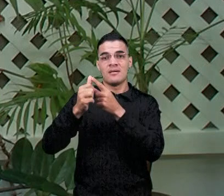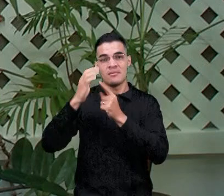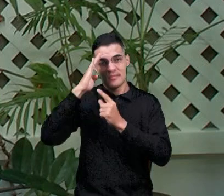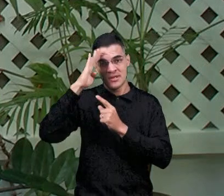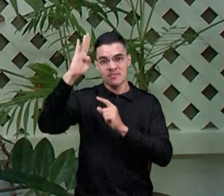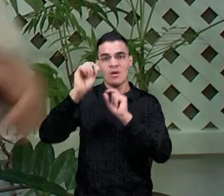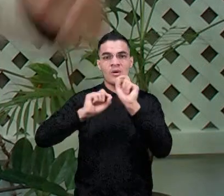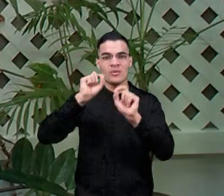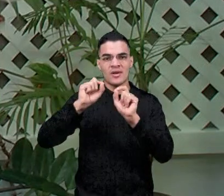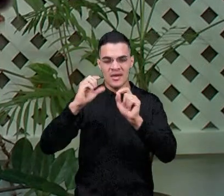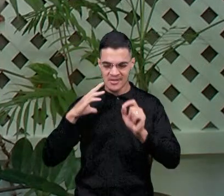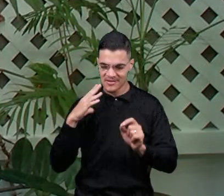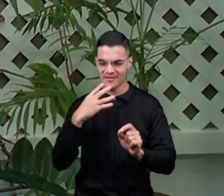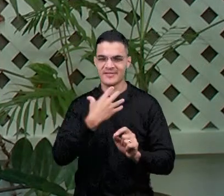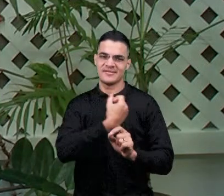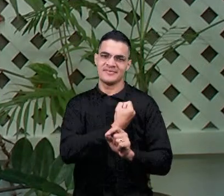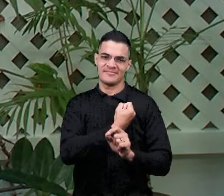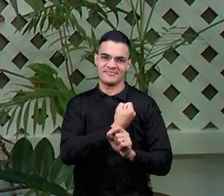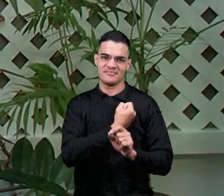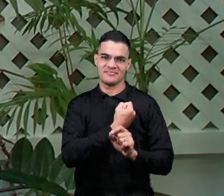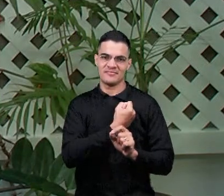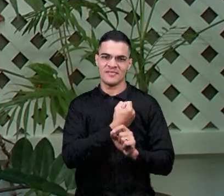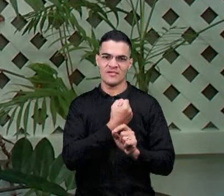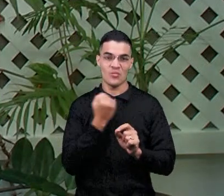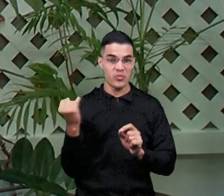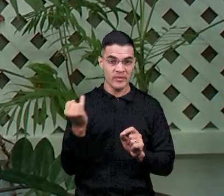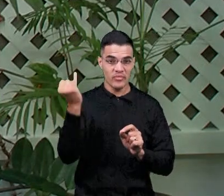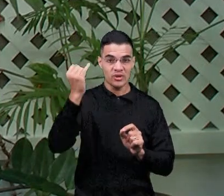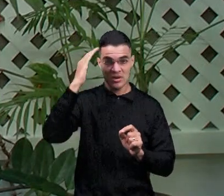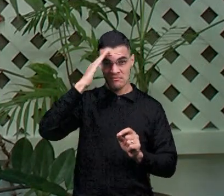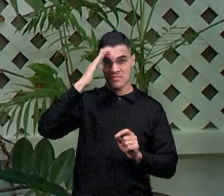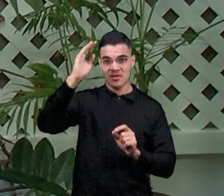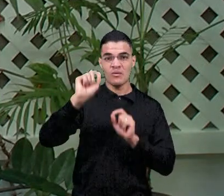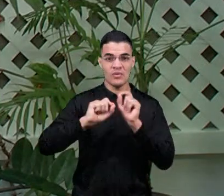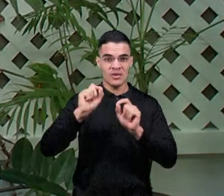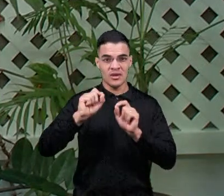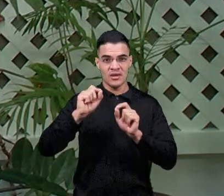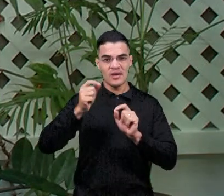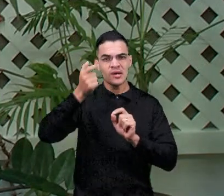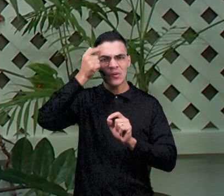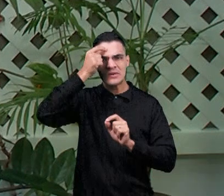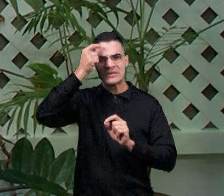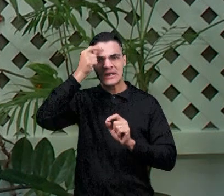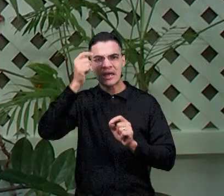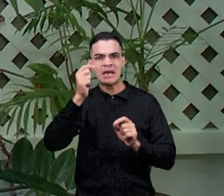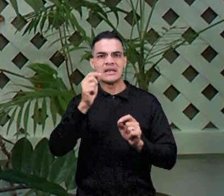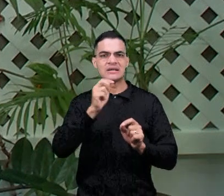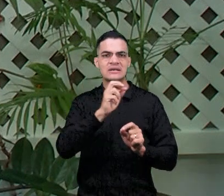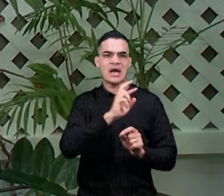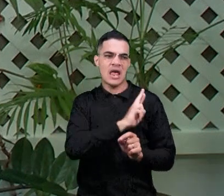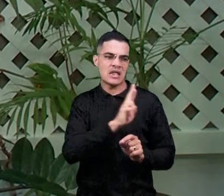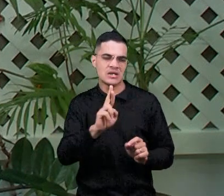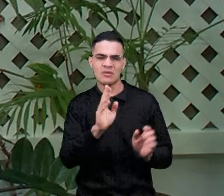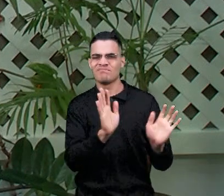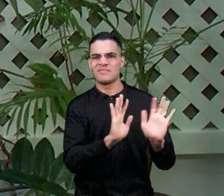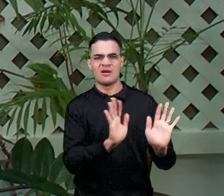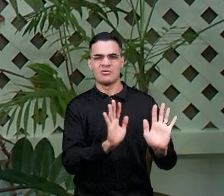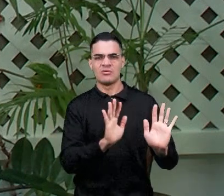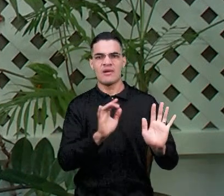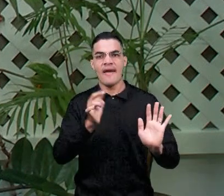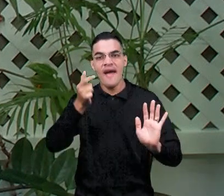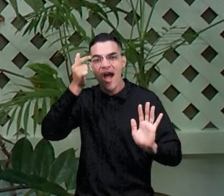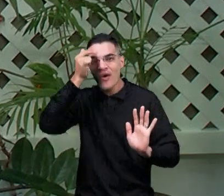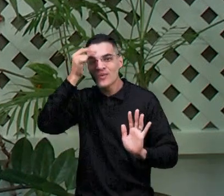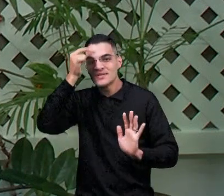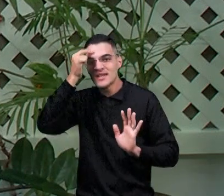salut. Ce n'est pas une conscience religieuse, mais c'est une expérience avec Dieu. C'est une vivance que